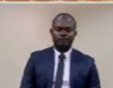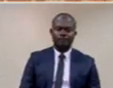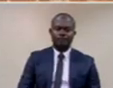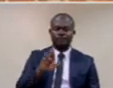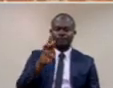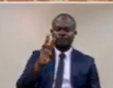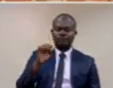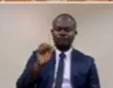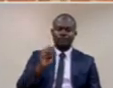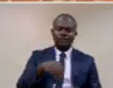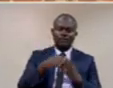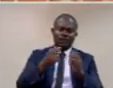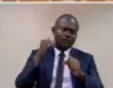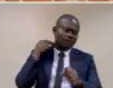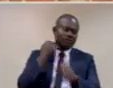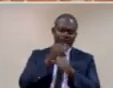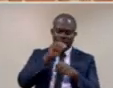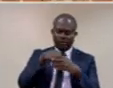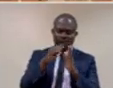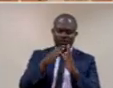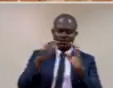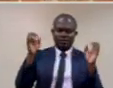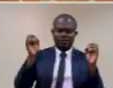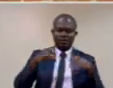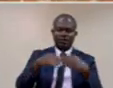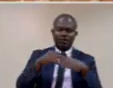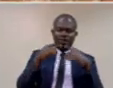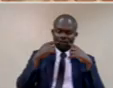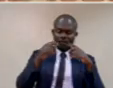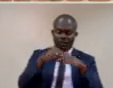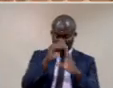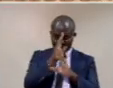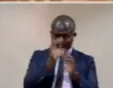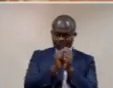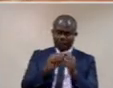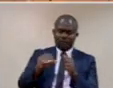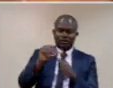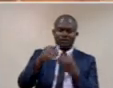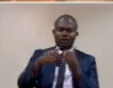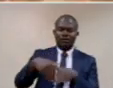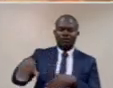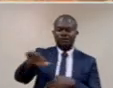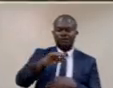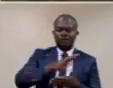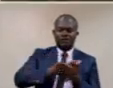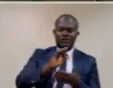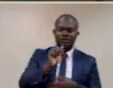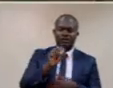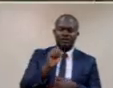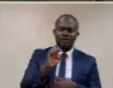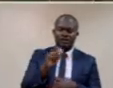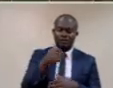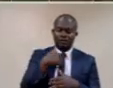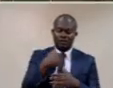Rwigamba Serge warakurikije jenoside yakorewe Abatutsi mu mujyi wa Kigali avuga ko aho yari yihishe na bagenzi be kuri paruwasi y'umuryango mutagatifu Ste Famille